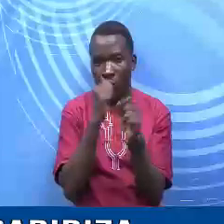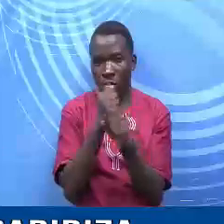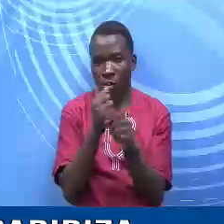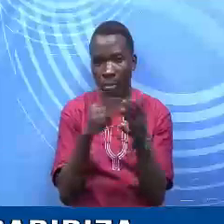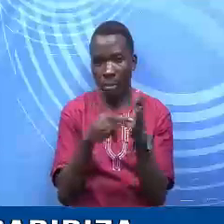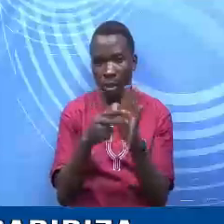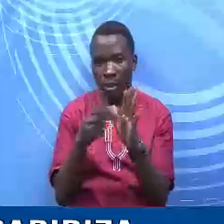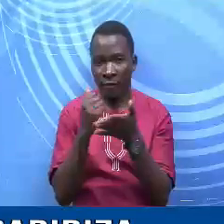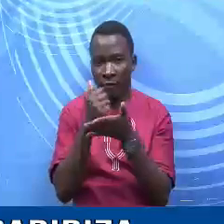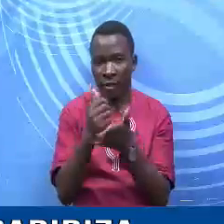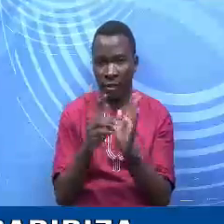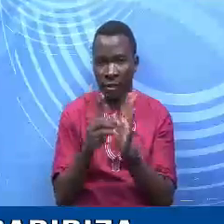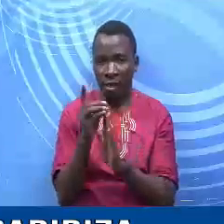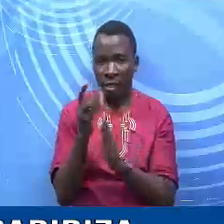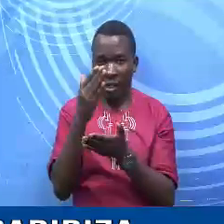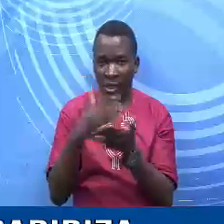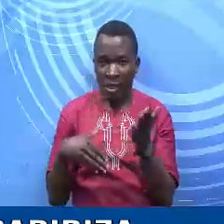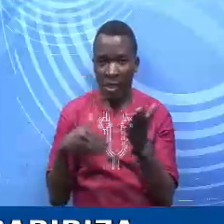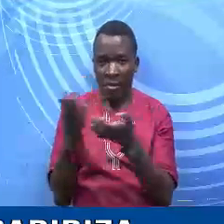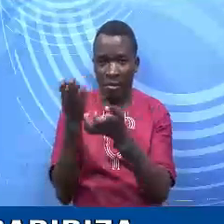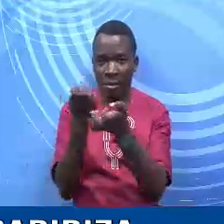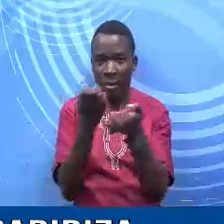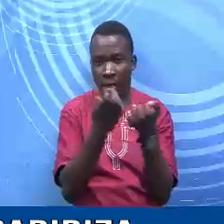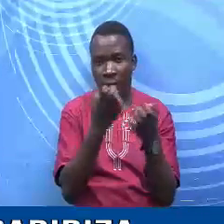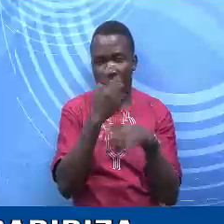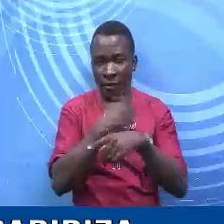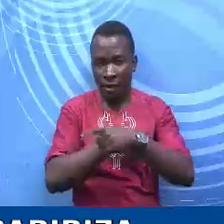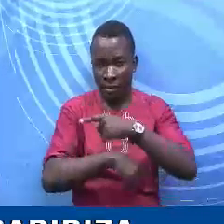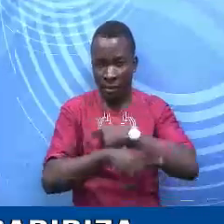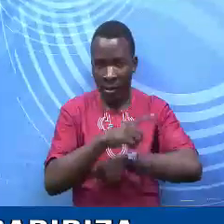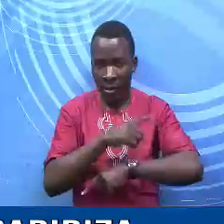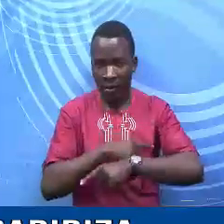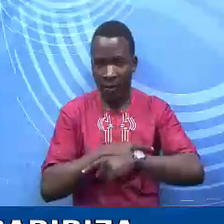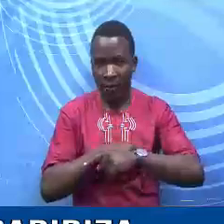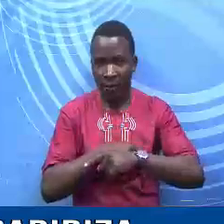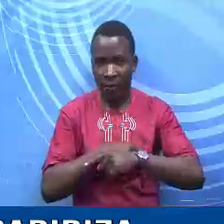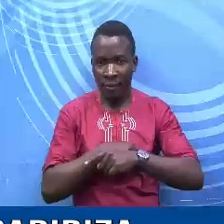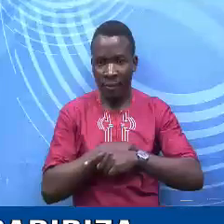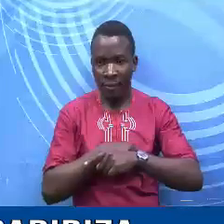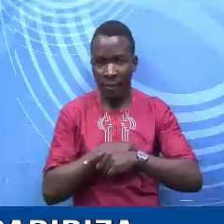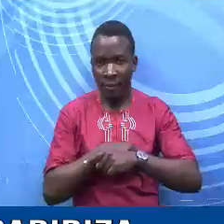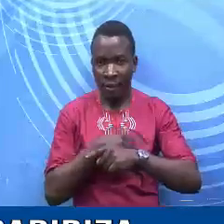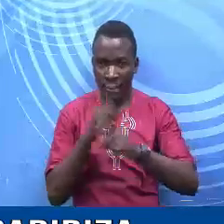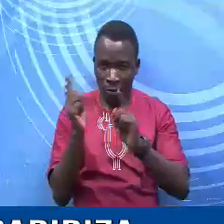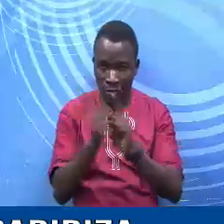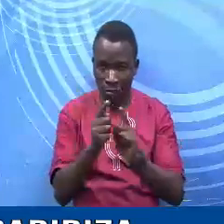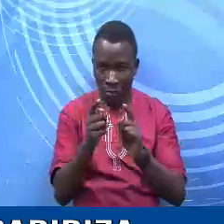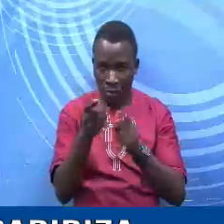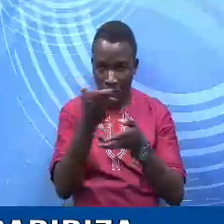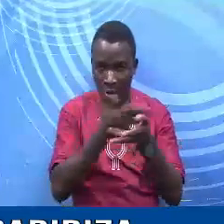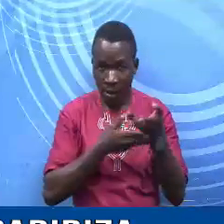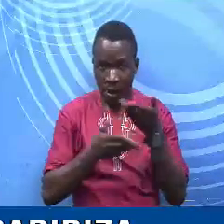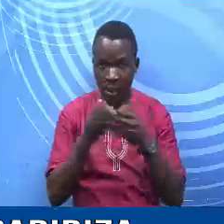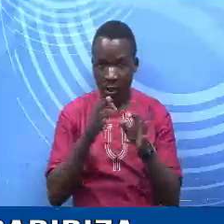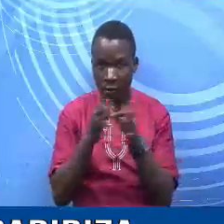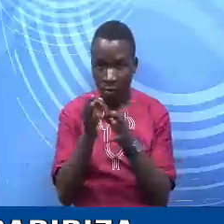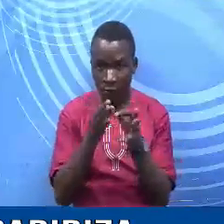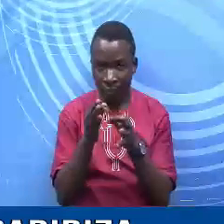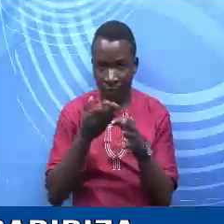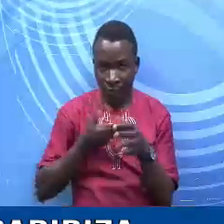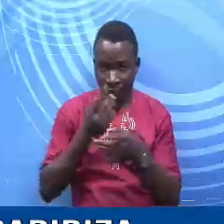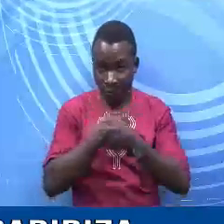imbere. Abo usanga basabiriza nabo abafite ubumuga ni ugukora ubukangurambaga tukabaganiriza ko kugira ubumuga atari cyo gituma